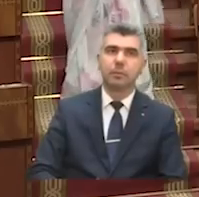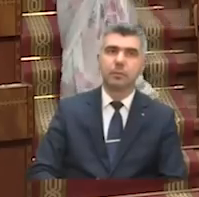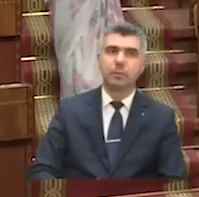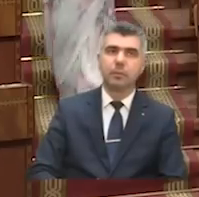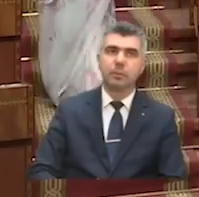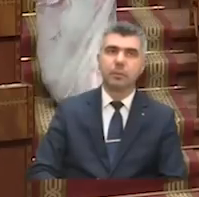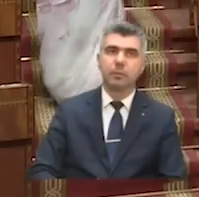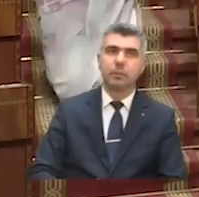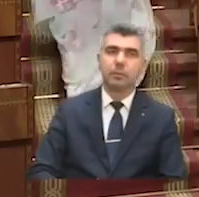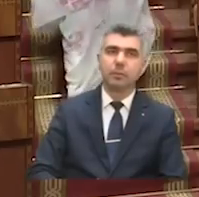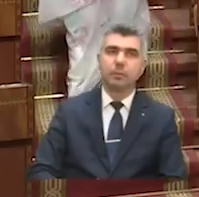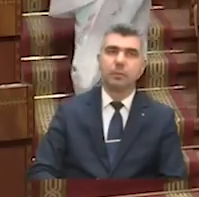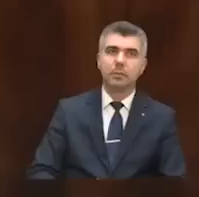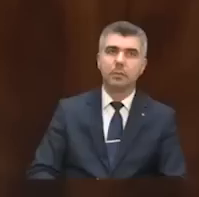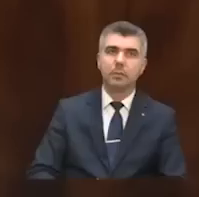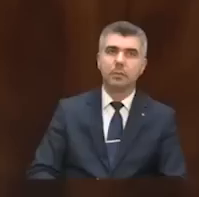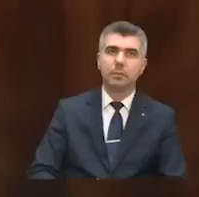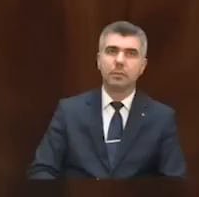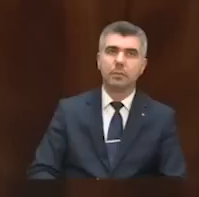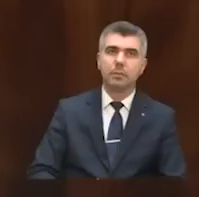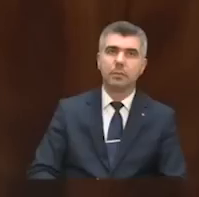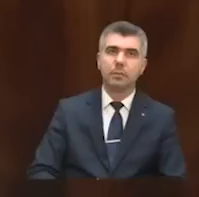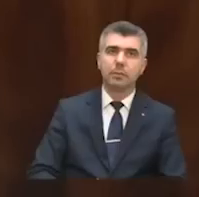تفضل تفضل سي إبراهيم تفضل